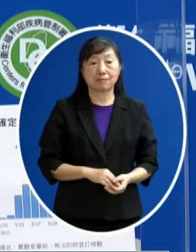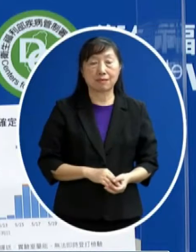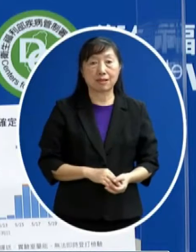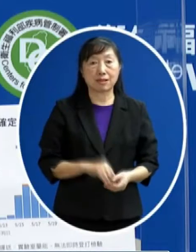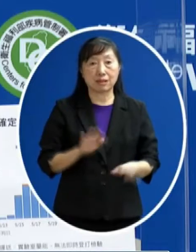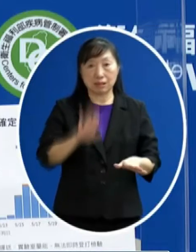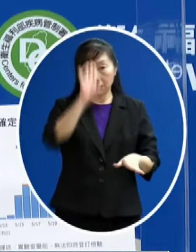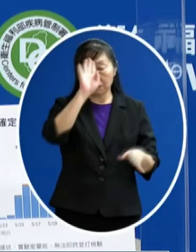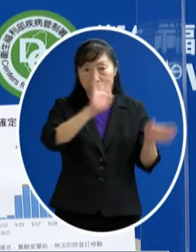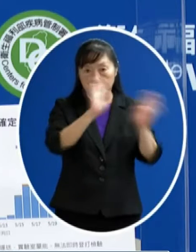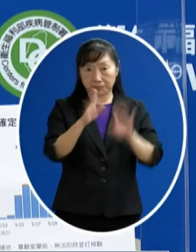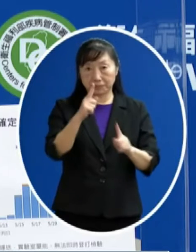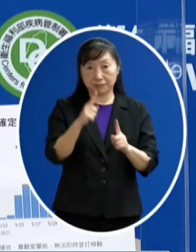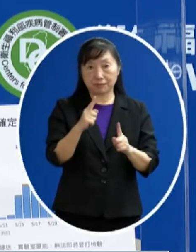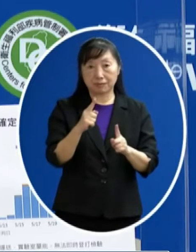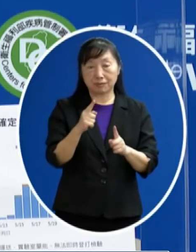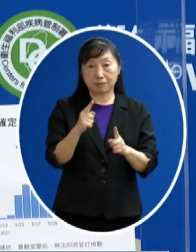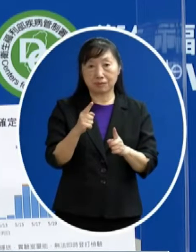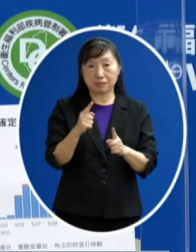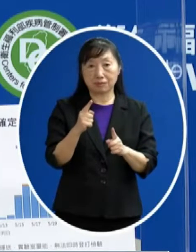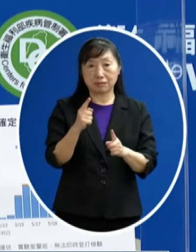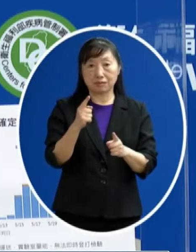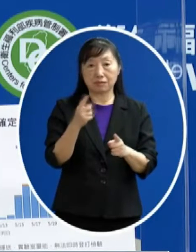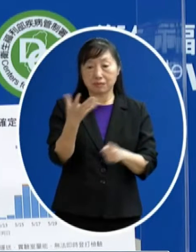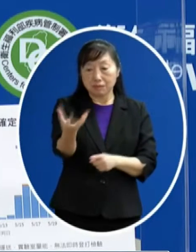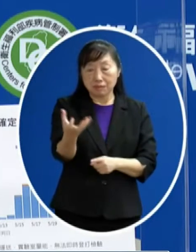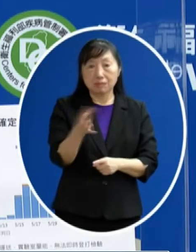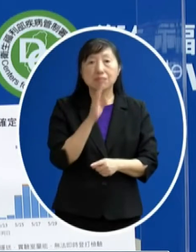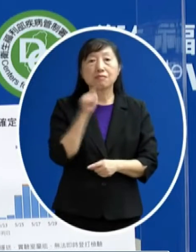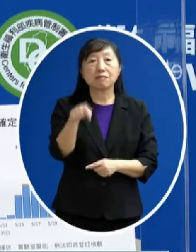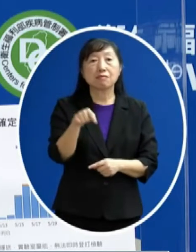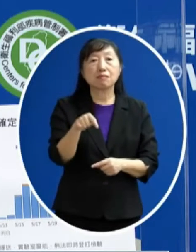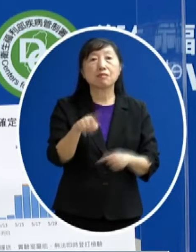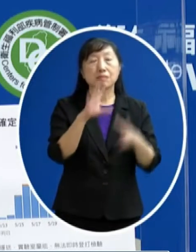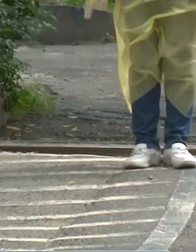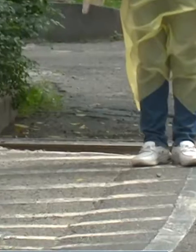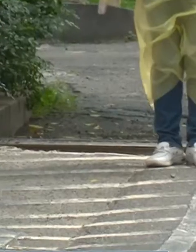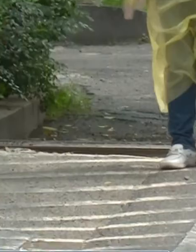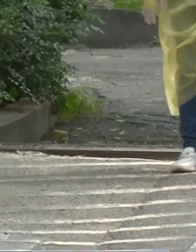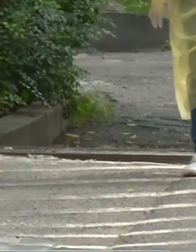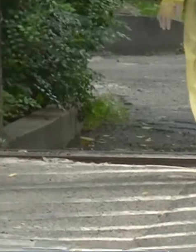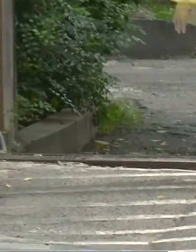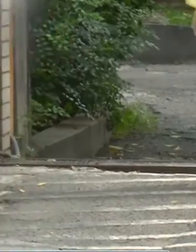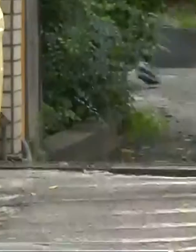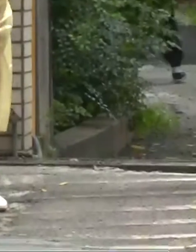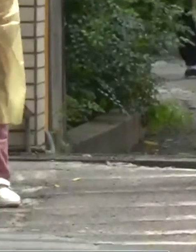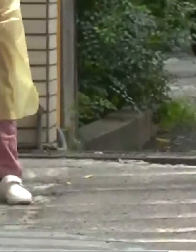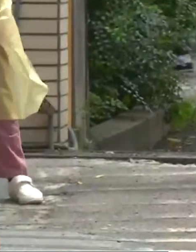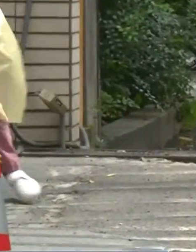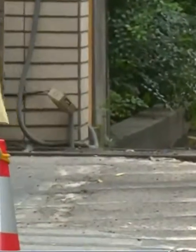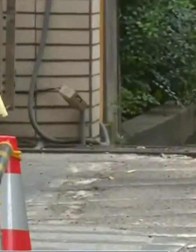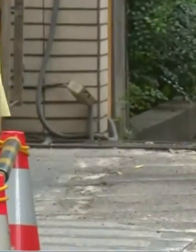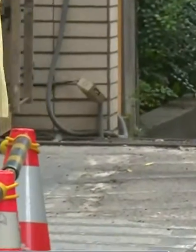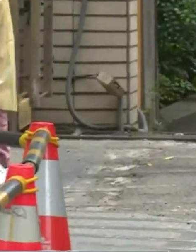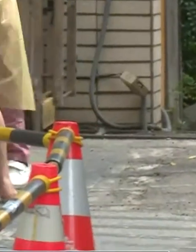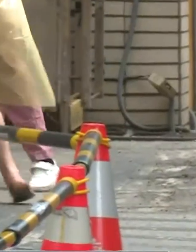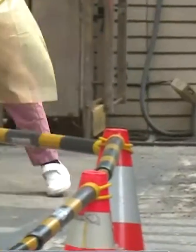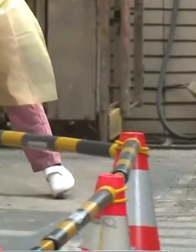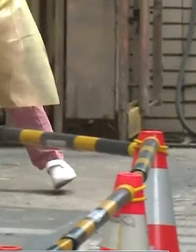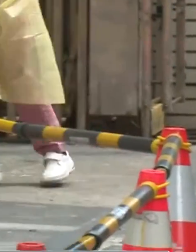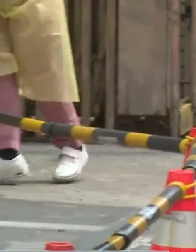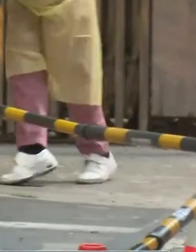越严重的地方，那当然校正回归的数目就会越多，一方面当然是个案多，那一方面也